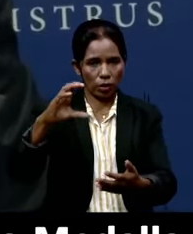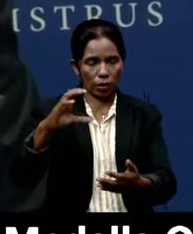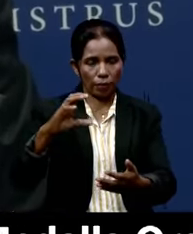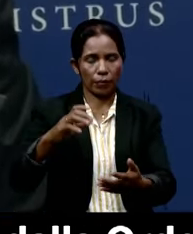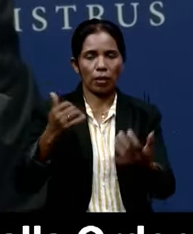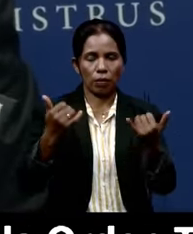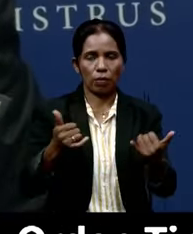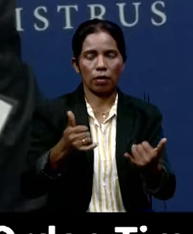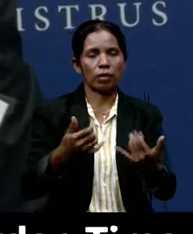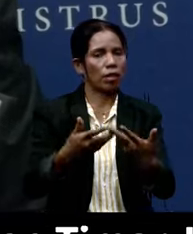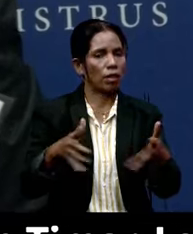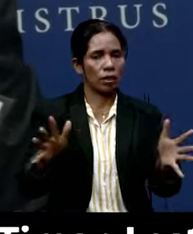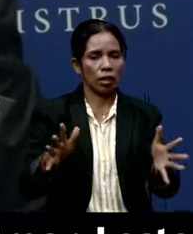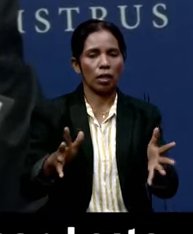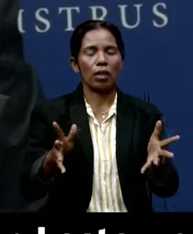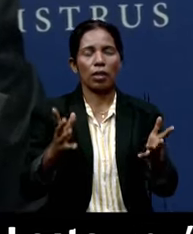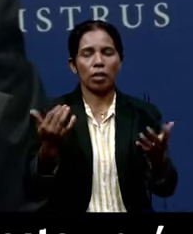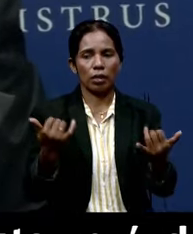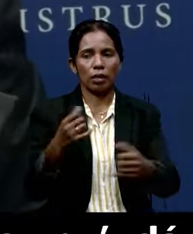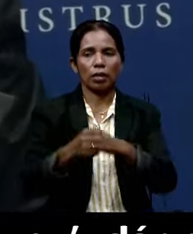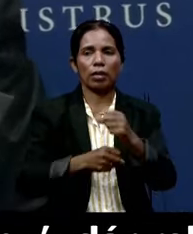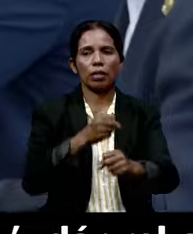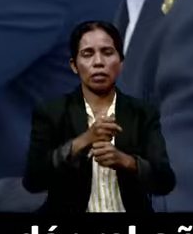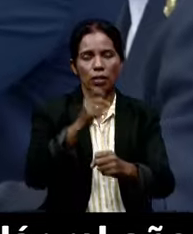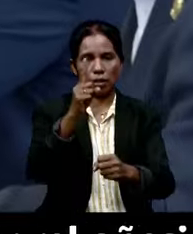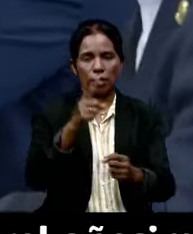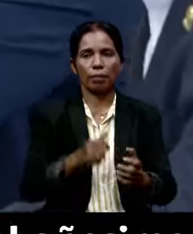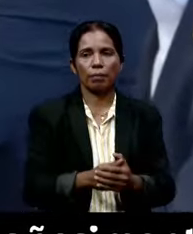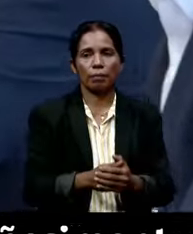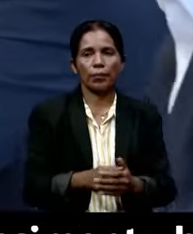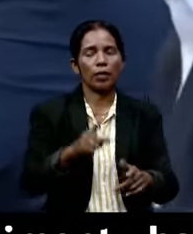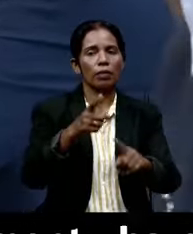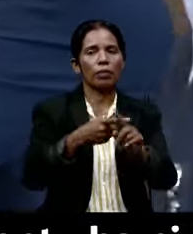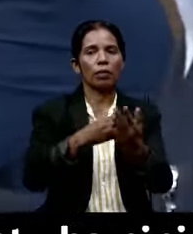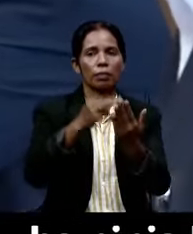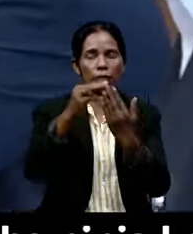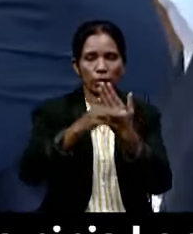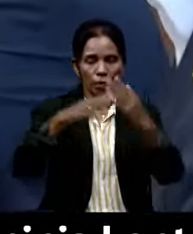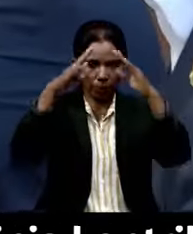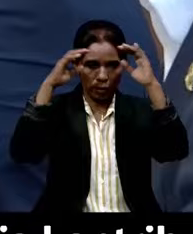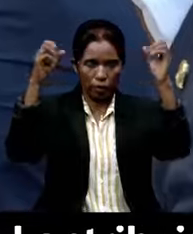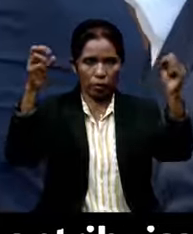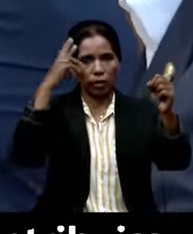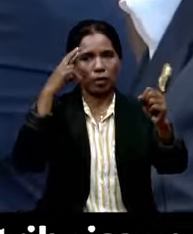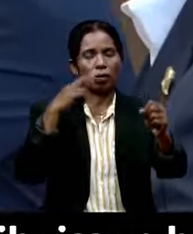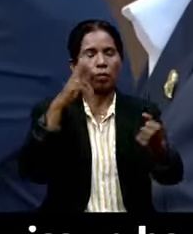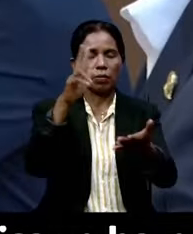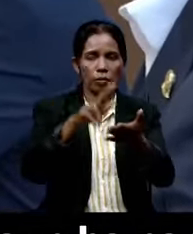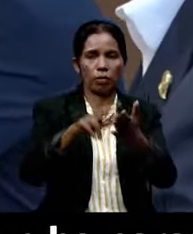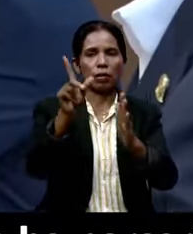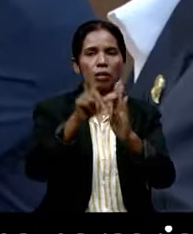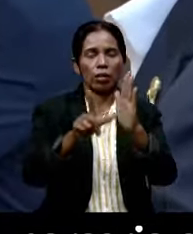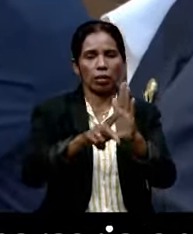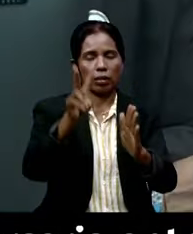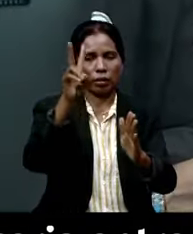vago ela, mamo ela. Ia tina inda risin. Ia fulang mai une, Presidente Republika José Ramos Horta promulga alterasang daruak ba